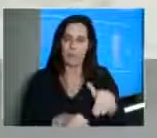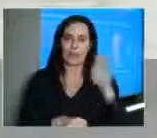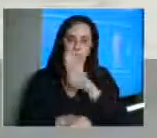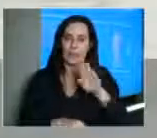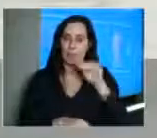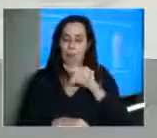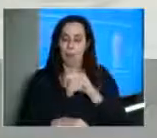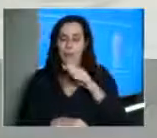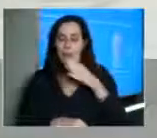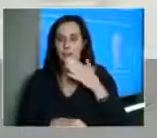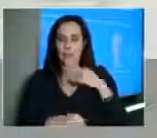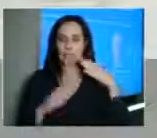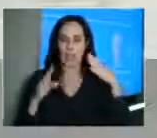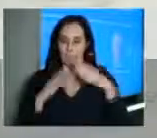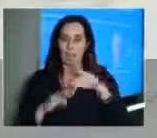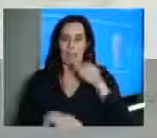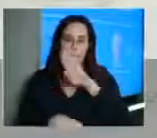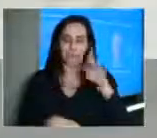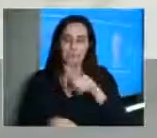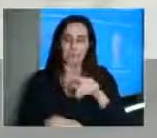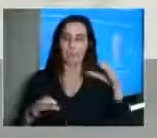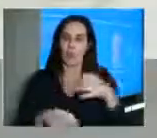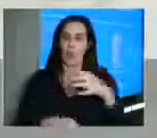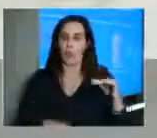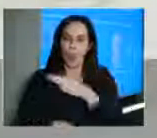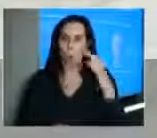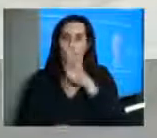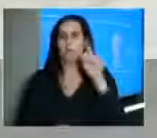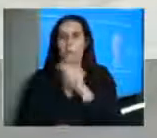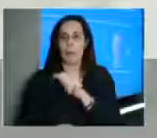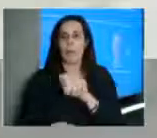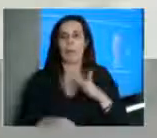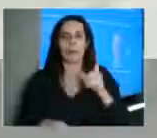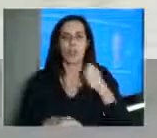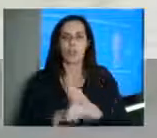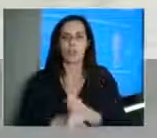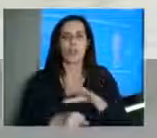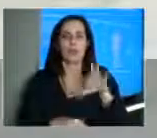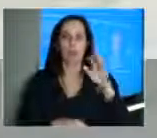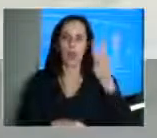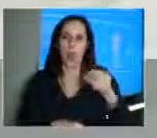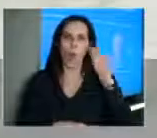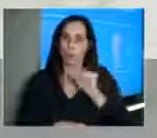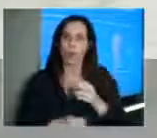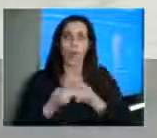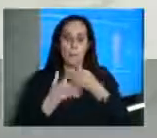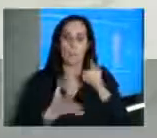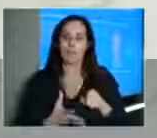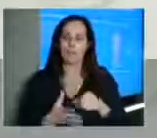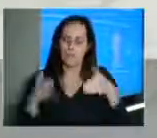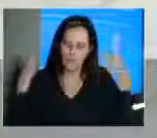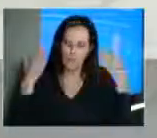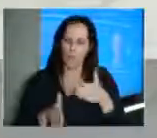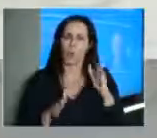לביבי, ופתק לישראל ביתנו זה פתק לביבי, ופתק לכולנו זה פתק לביבי. מה שצריך לעשות זה להצביע כחול לבן. המסר הזה ממוקד,